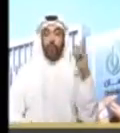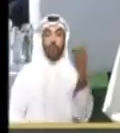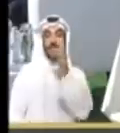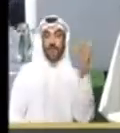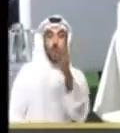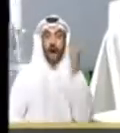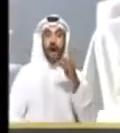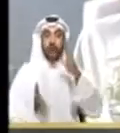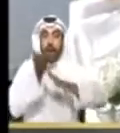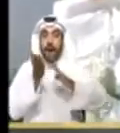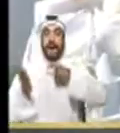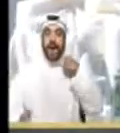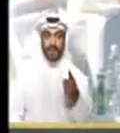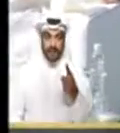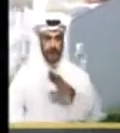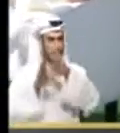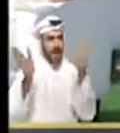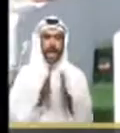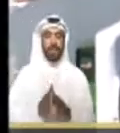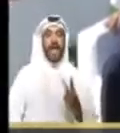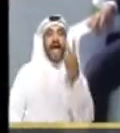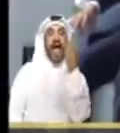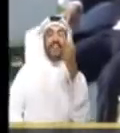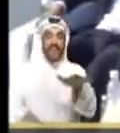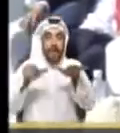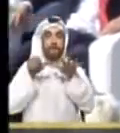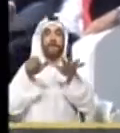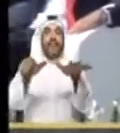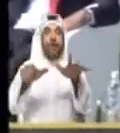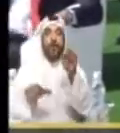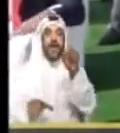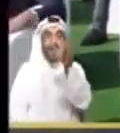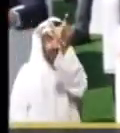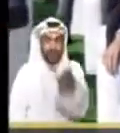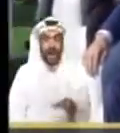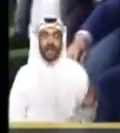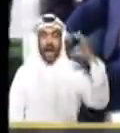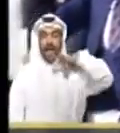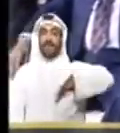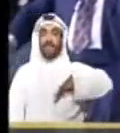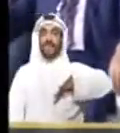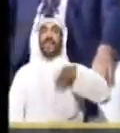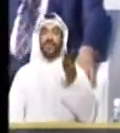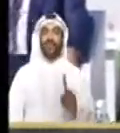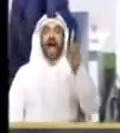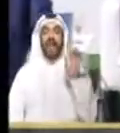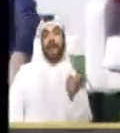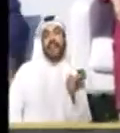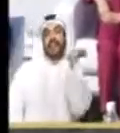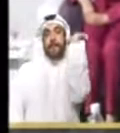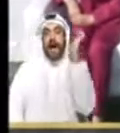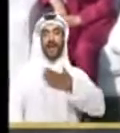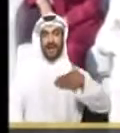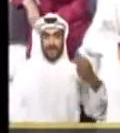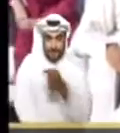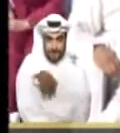والحوادث. أكثر من 2 مليوني شخص من الوافدين سيستفيد من خدمات الضمان الصحي الجديد، وستبدأ الرسوم